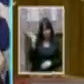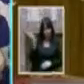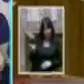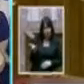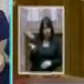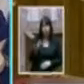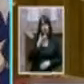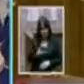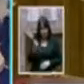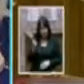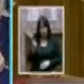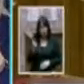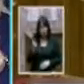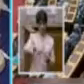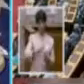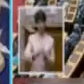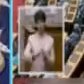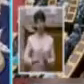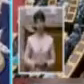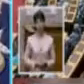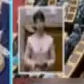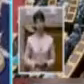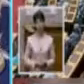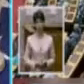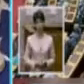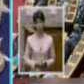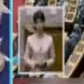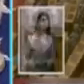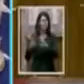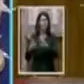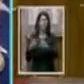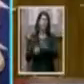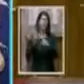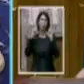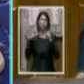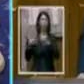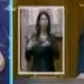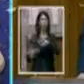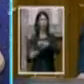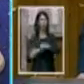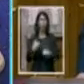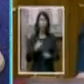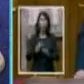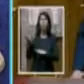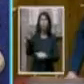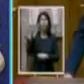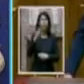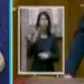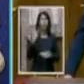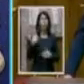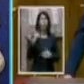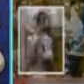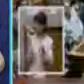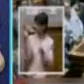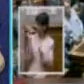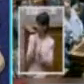Είσαστε σοβαρός. Θέλετε να σας πιστέψει ο κοινωνικός λαός με αυτά τα επιχειρήματα? Εγώ όταν βγαίνω στο εξωτερικό φοράω πάντα την εθνική